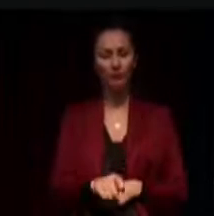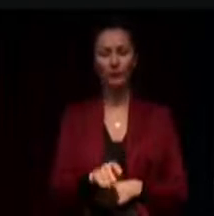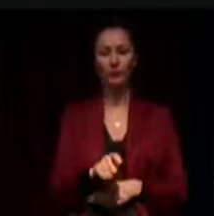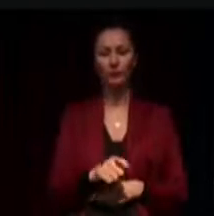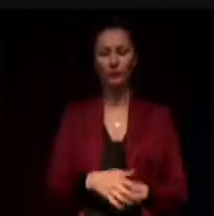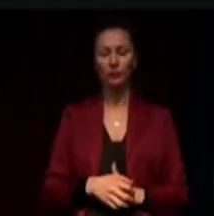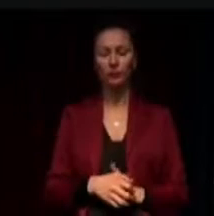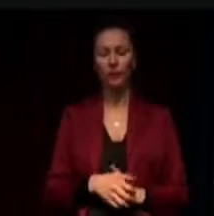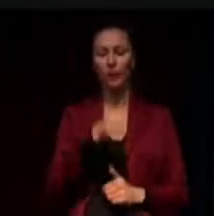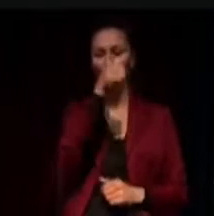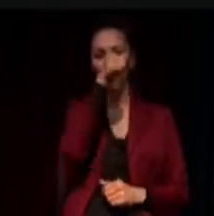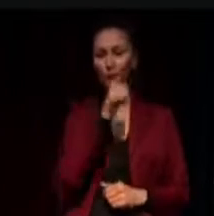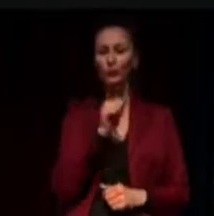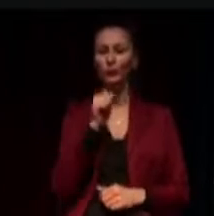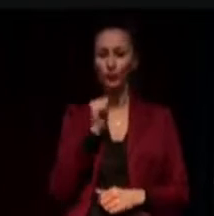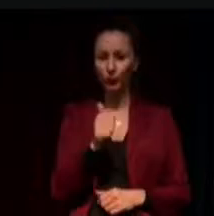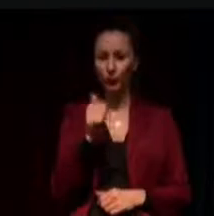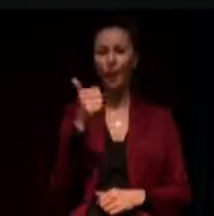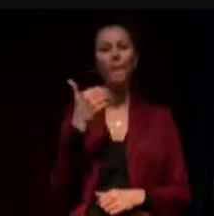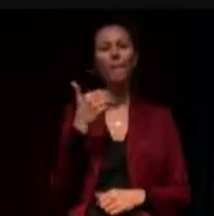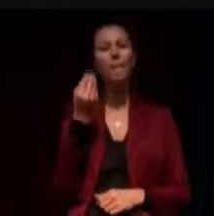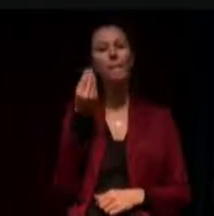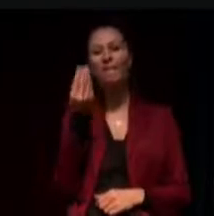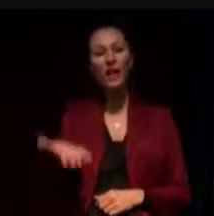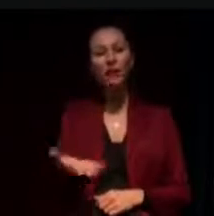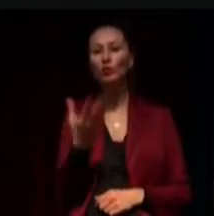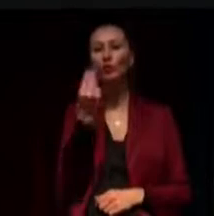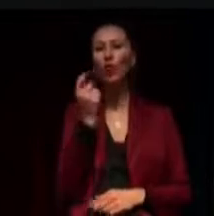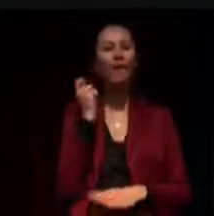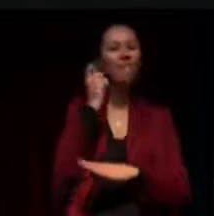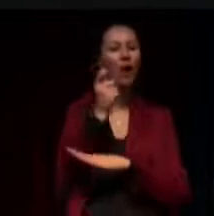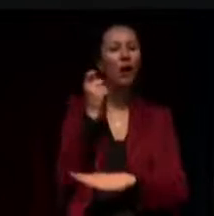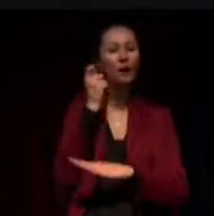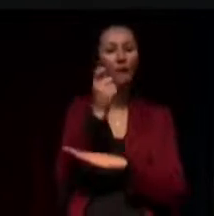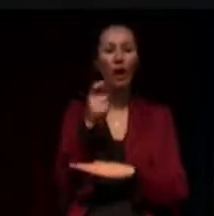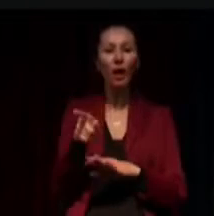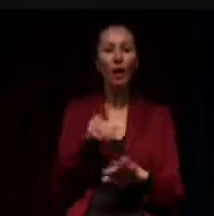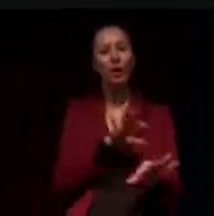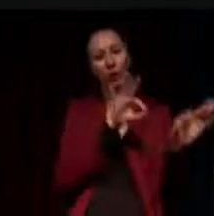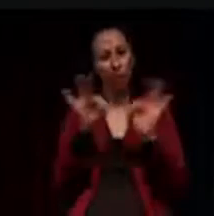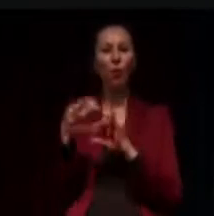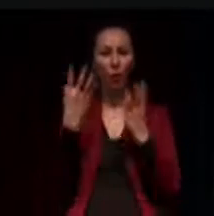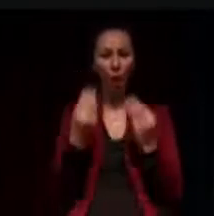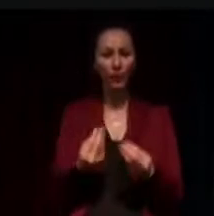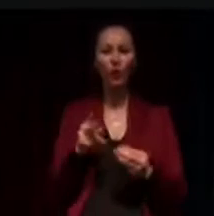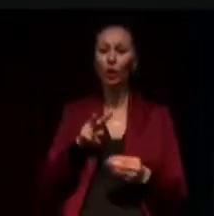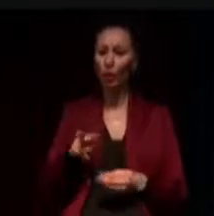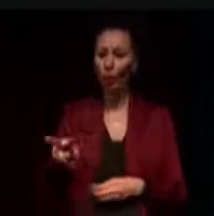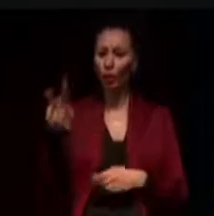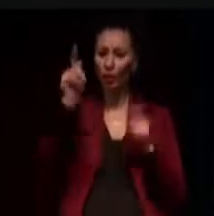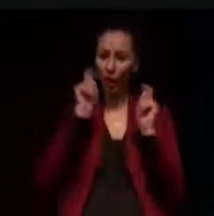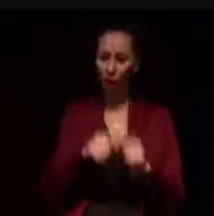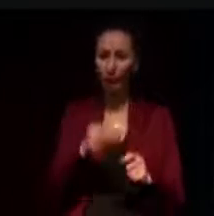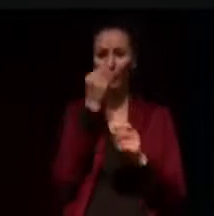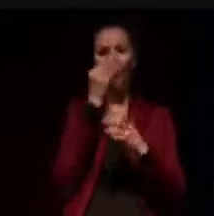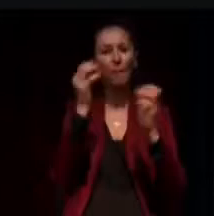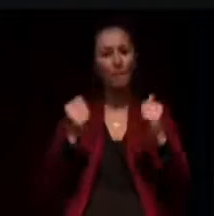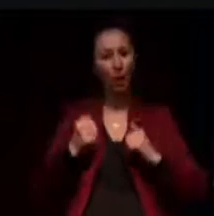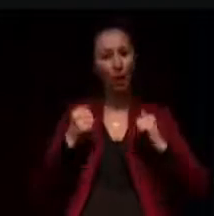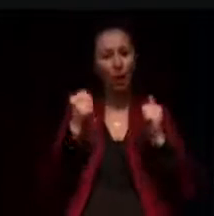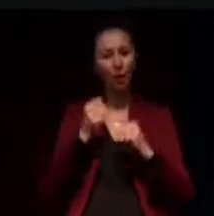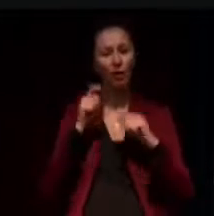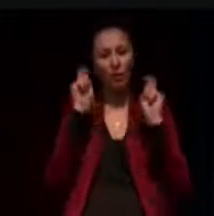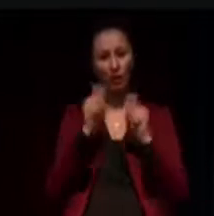arkadaşlar. 600 günde verilmiş birçok vaat yerine getirilebilir. Yollar yapılabilir, parklar